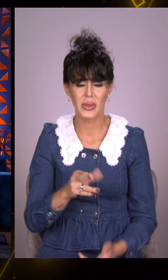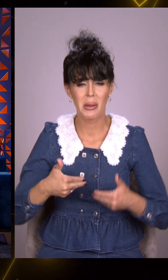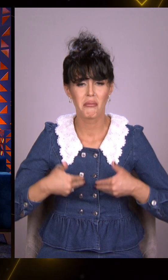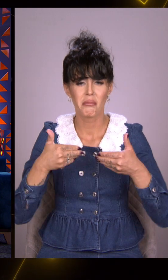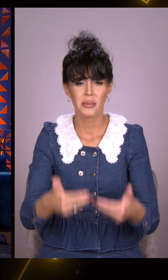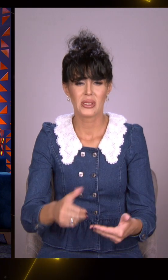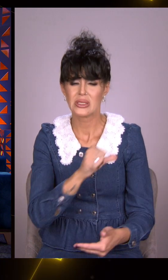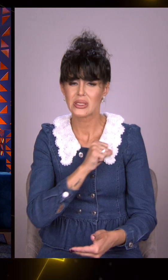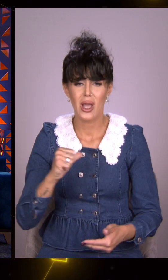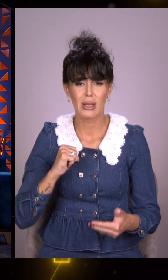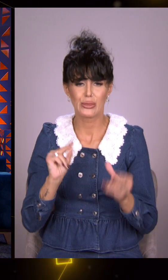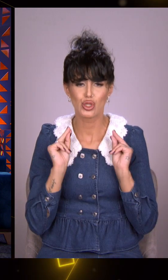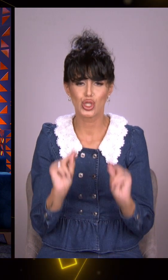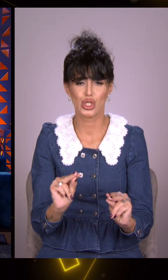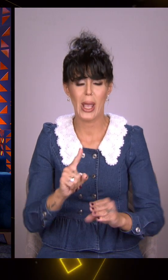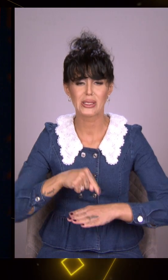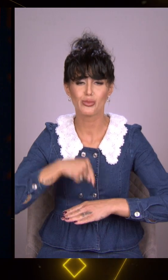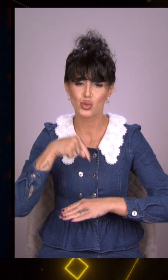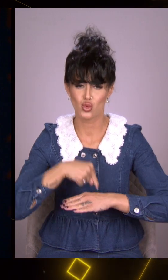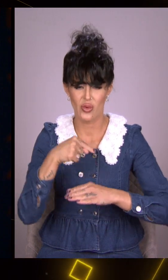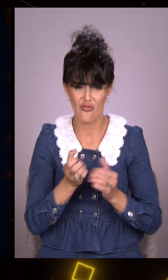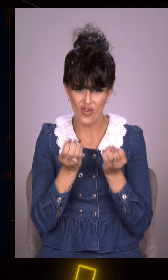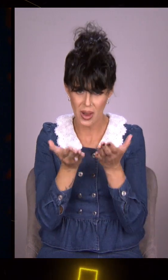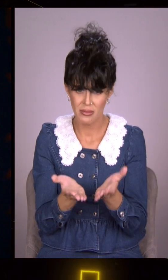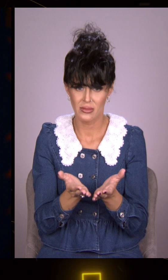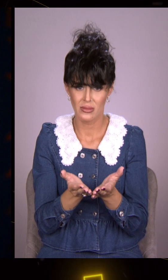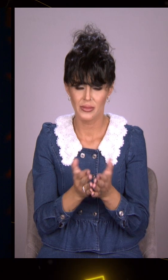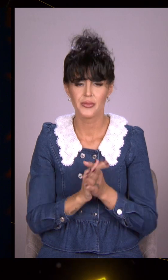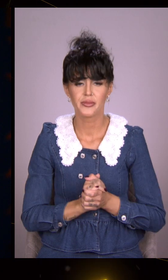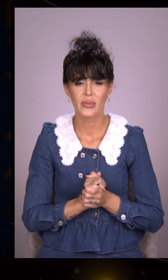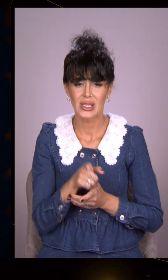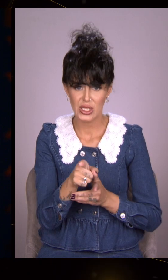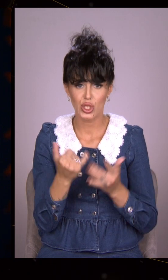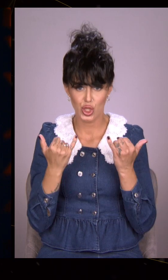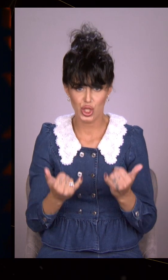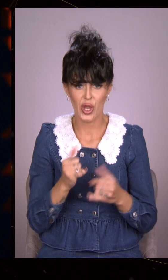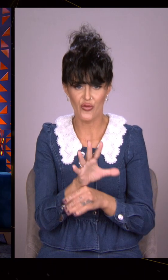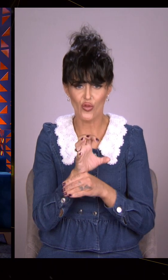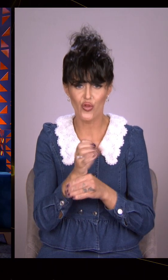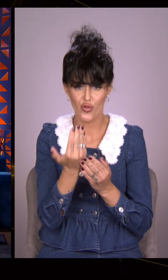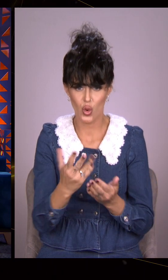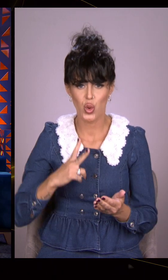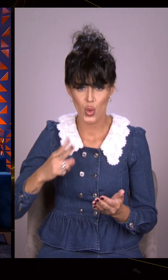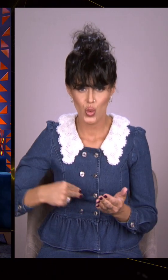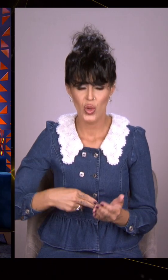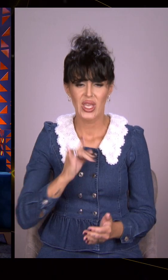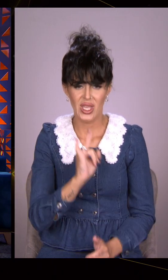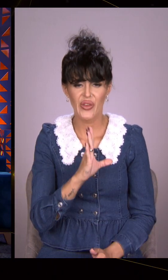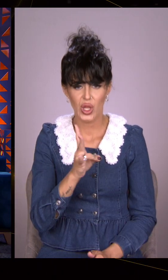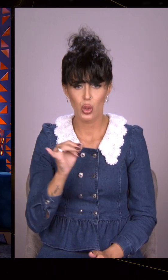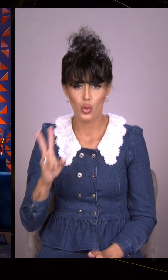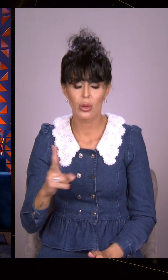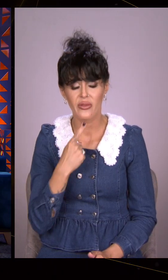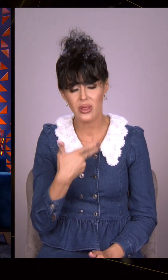найщиріші співчуття. Дякую. Ви зараз тримаєте фото вашої доньки та вашого онука. Так.